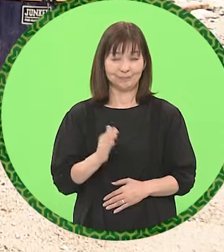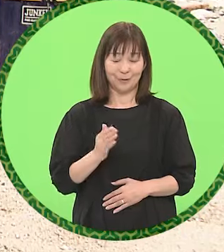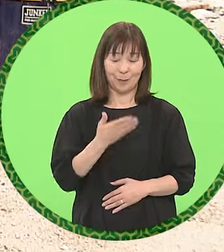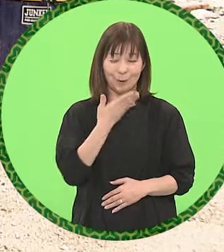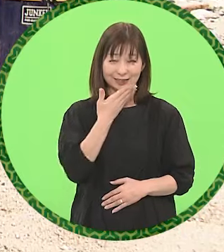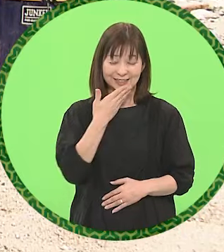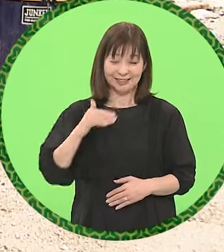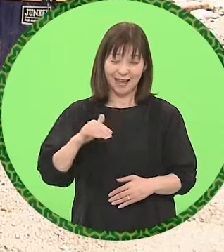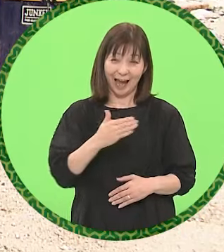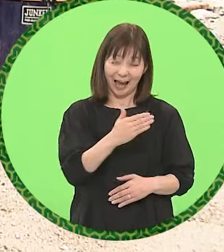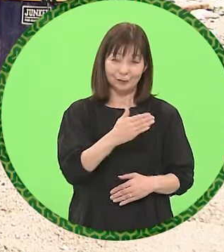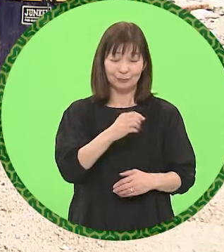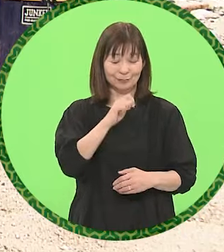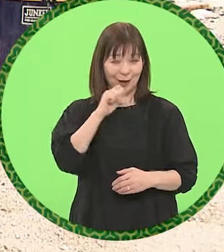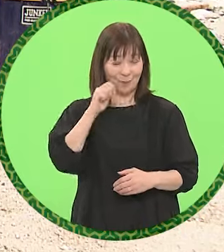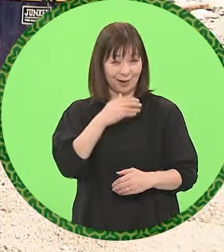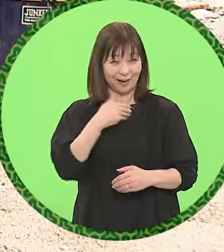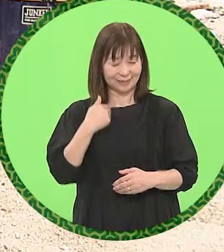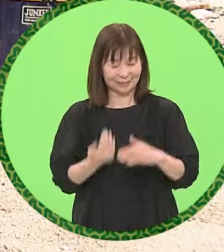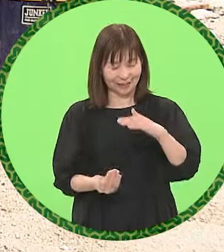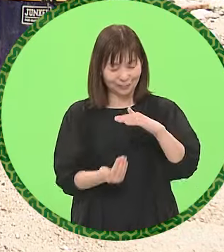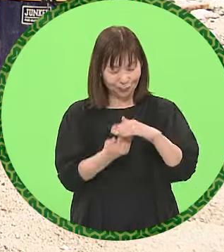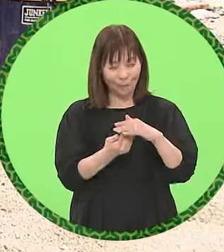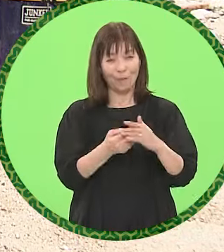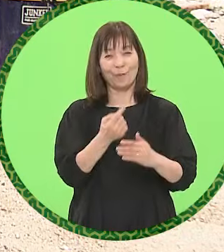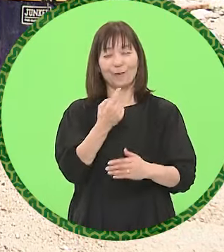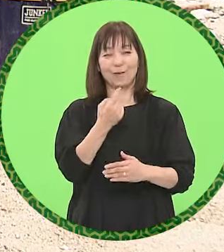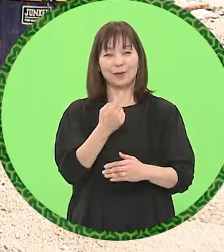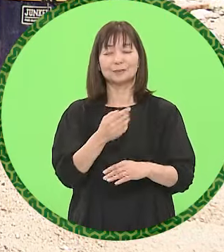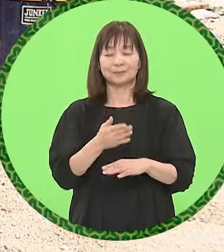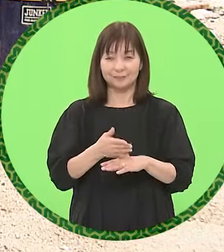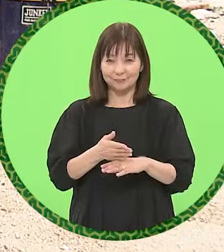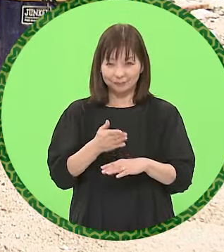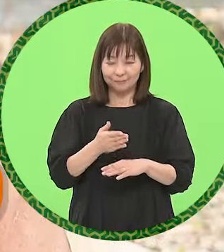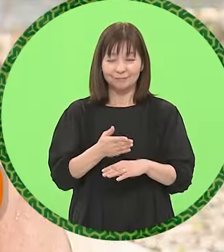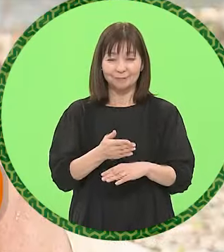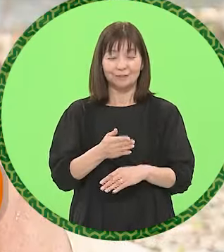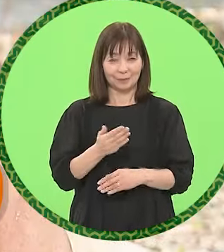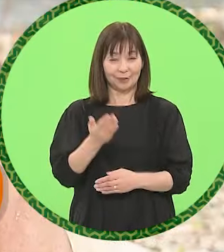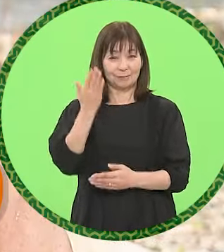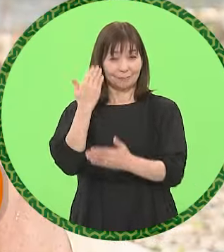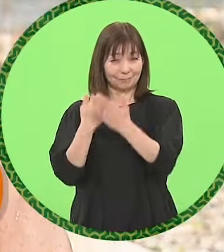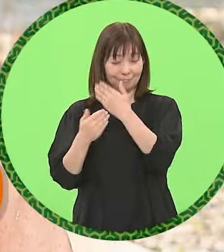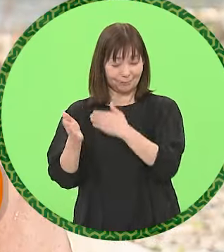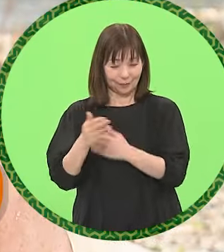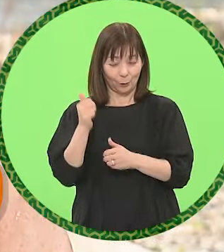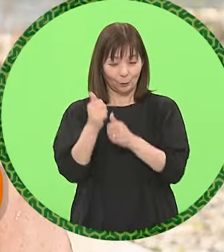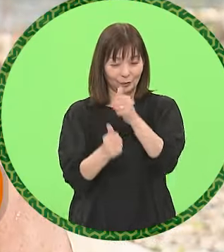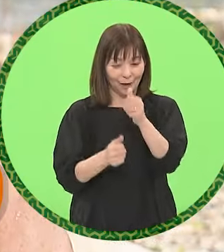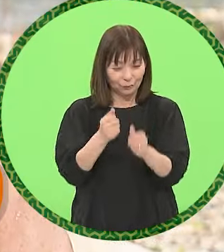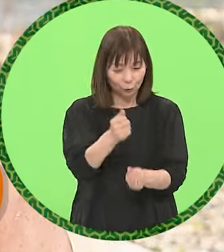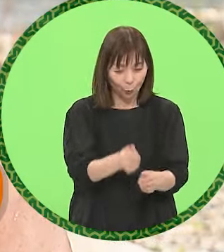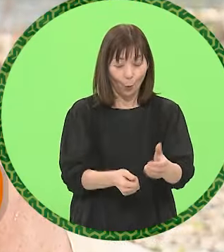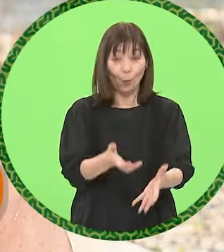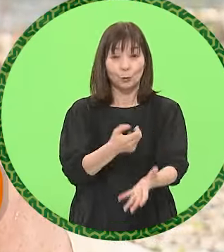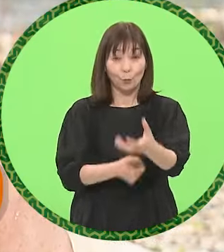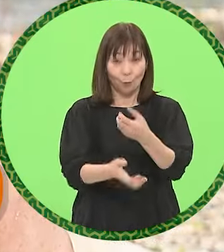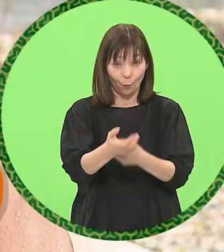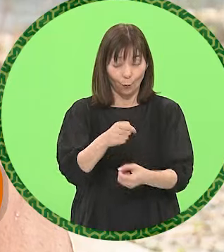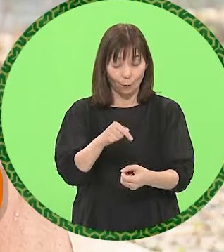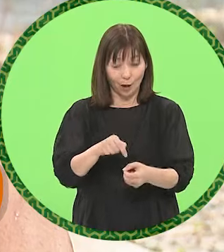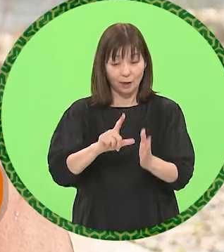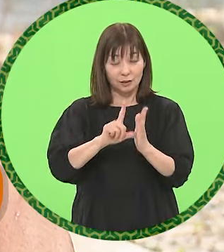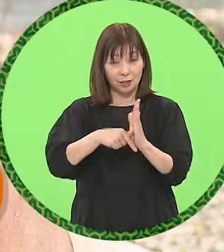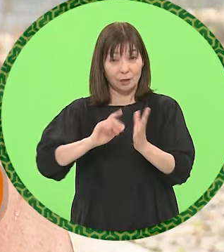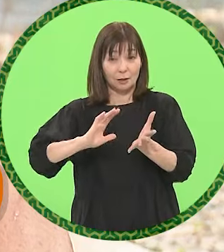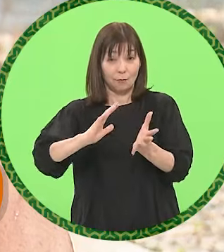こんなに美味しい鮎が食べられるなんて最高ですね。 ありがとうございます。実は伝統漁、柳漁は時代ととも